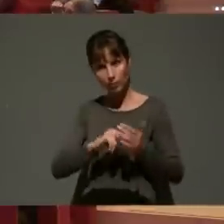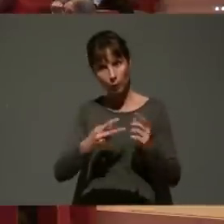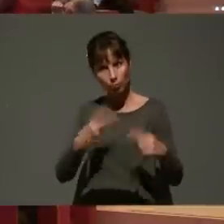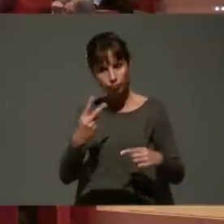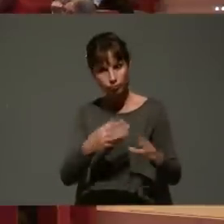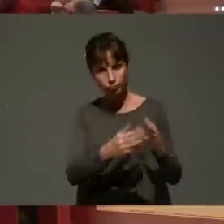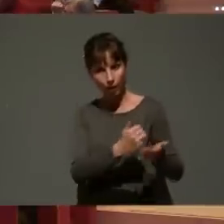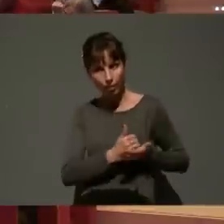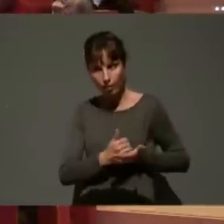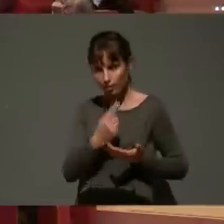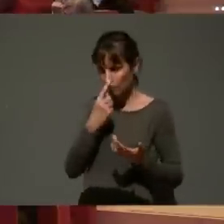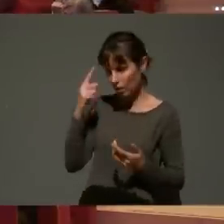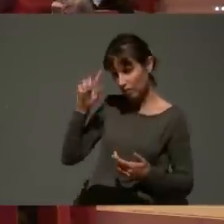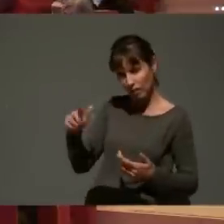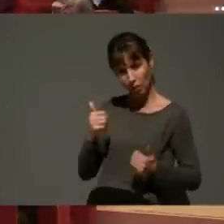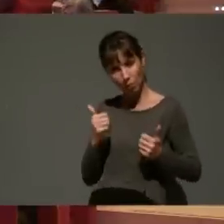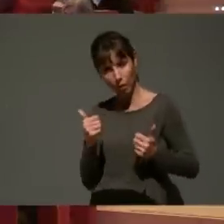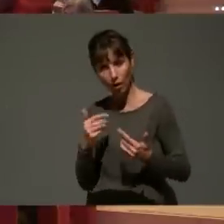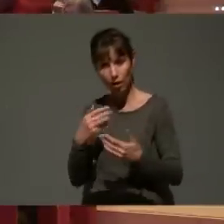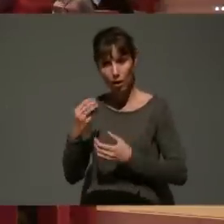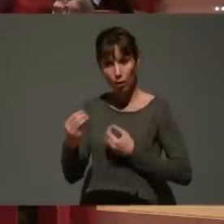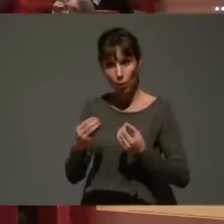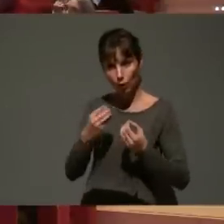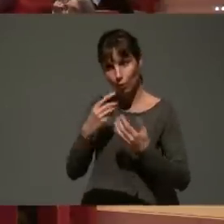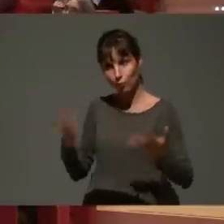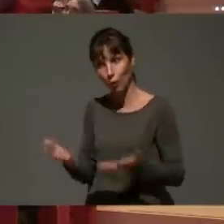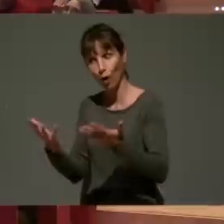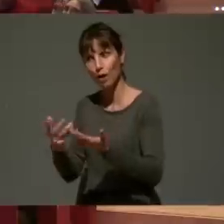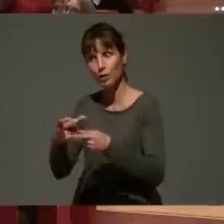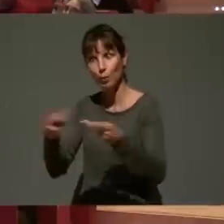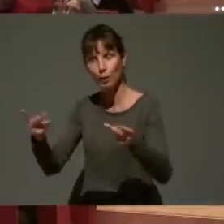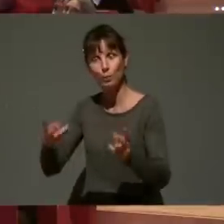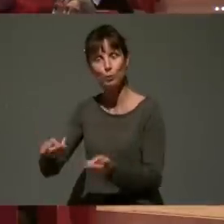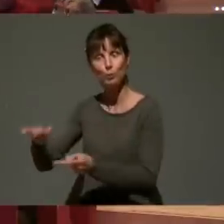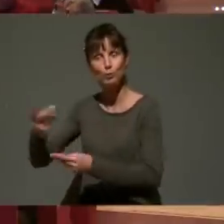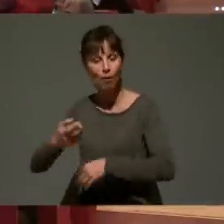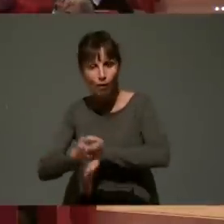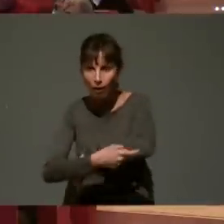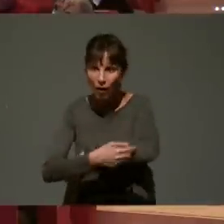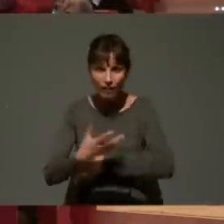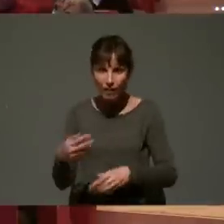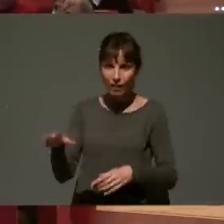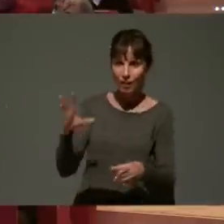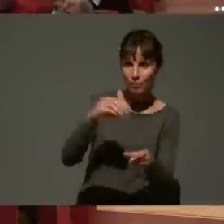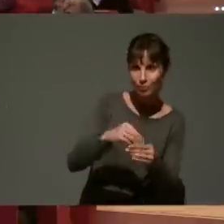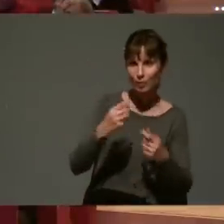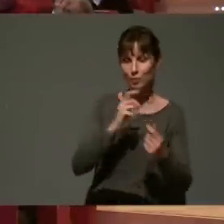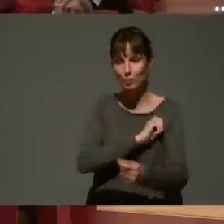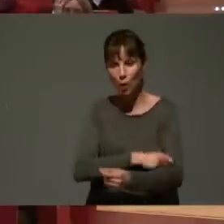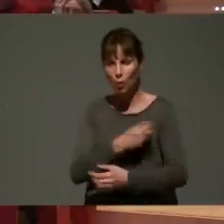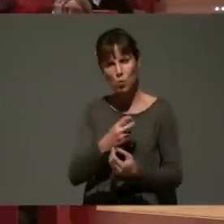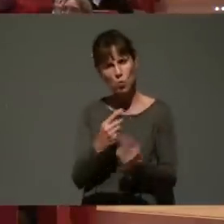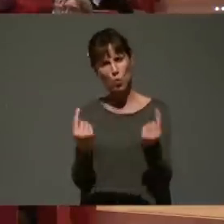public qui, par ce biais-là, se met à faire du sport ? Ou est-ce que ce n'est pas un danger que d'introduire des